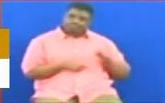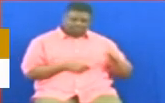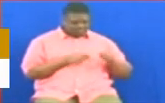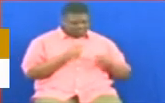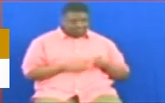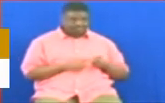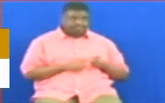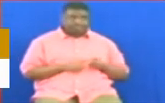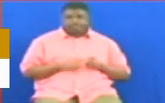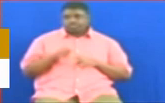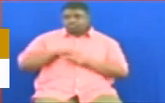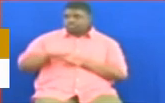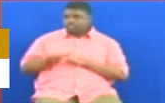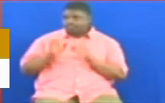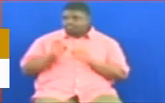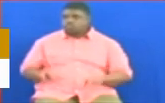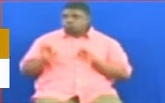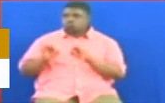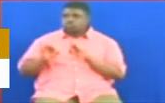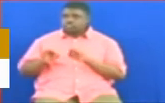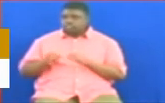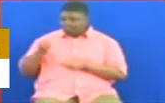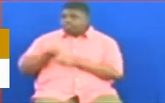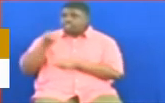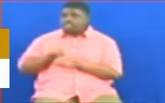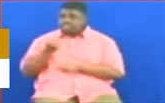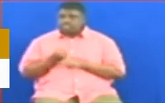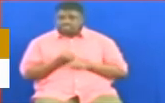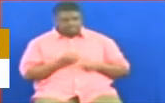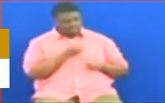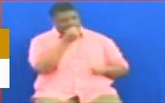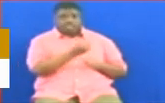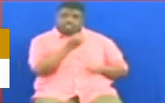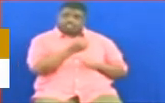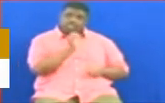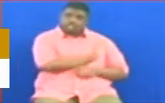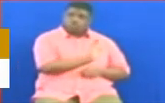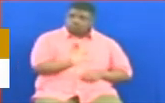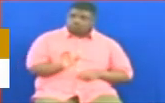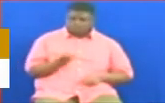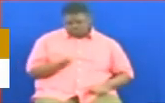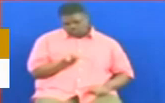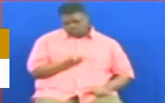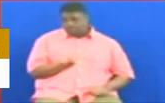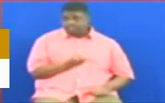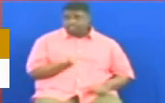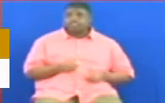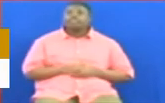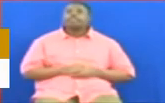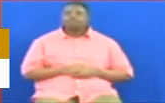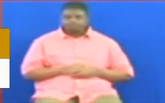zetu tutaeleza vizuri function na operation zao hawa watu wote wawili.